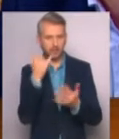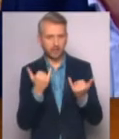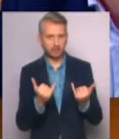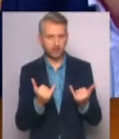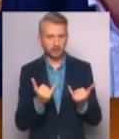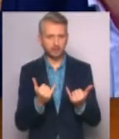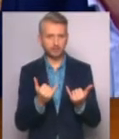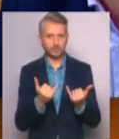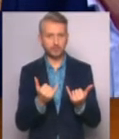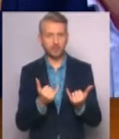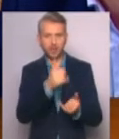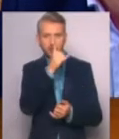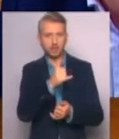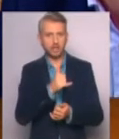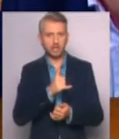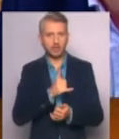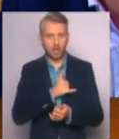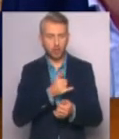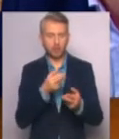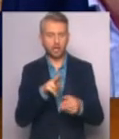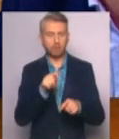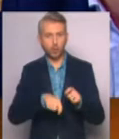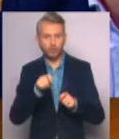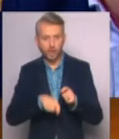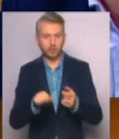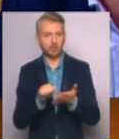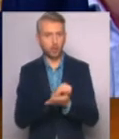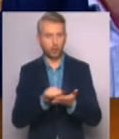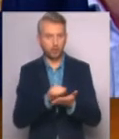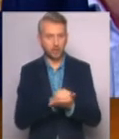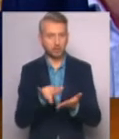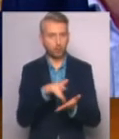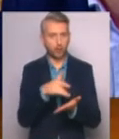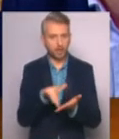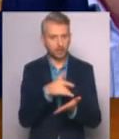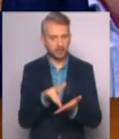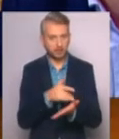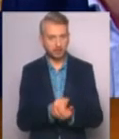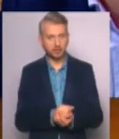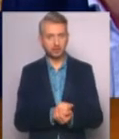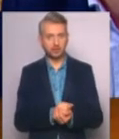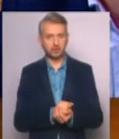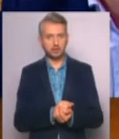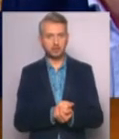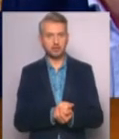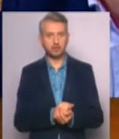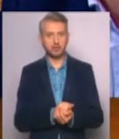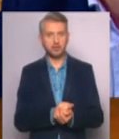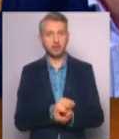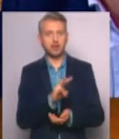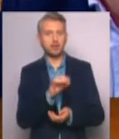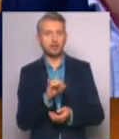Вот, не дает даже для проверки документы бухгалтерских. Ни